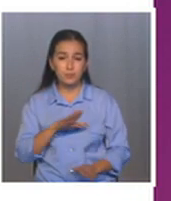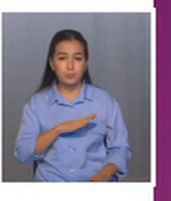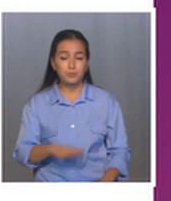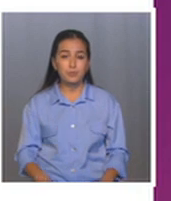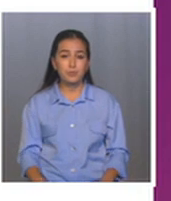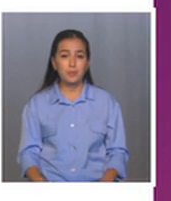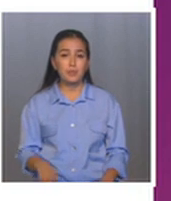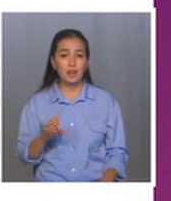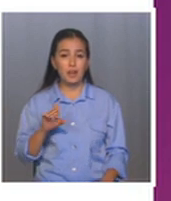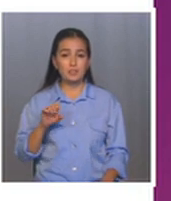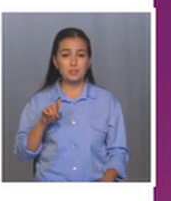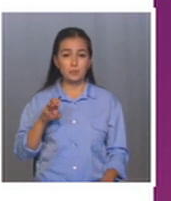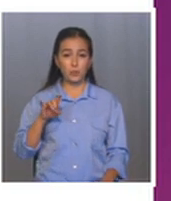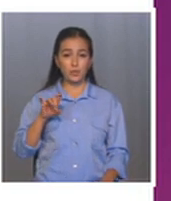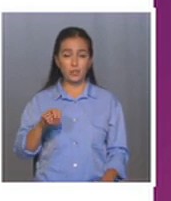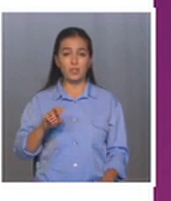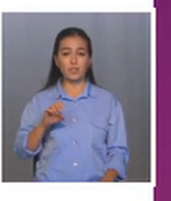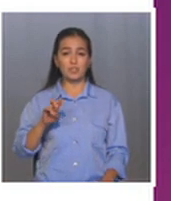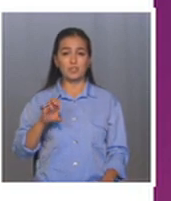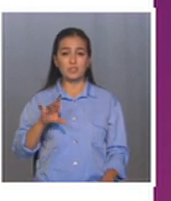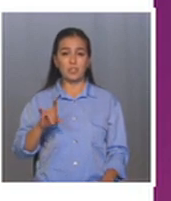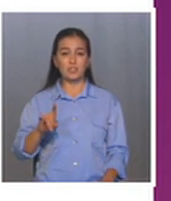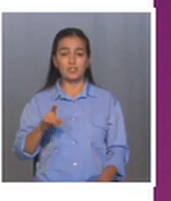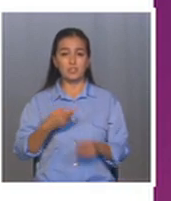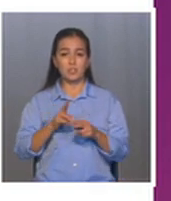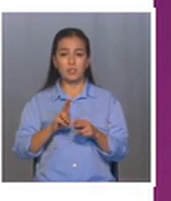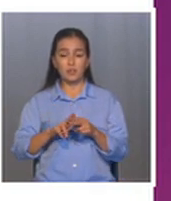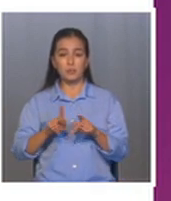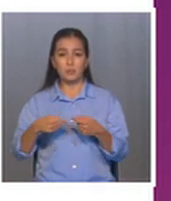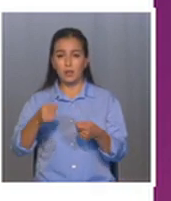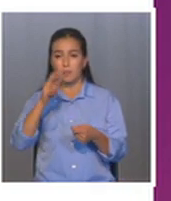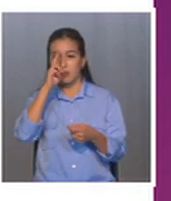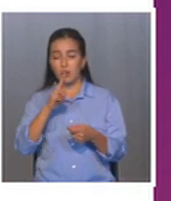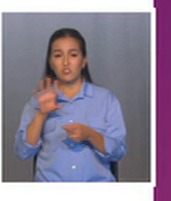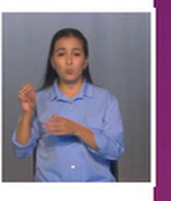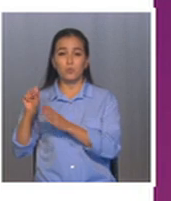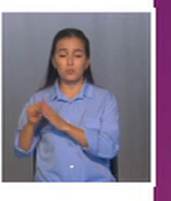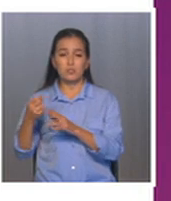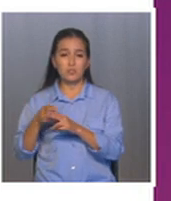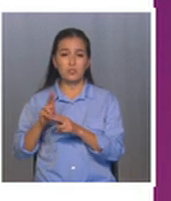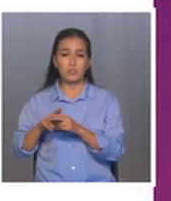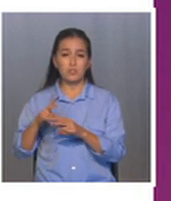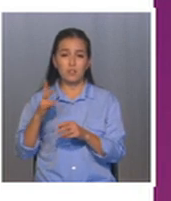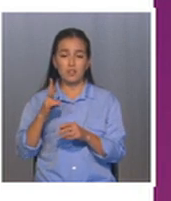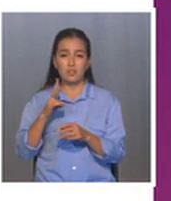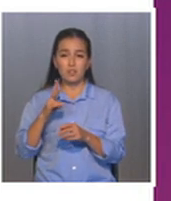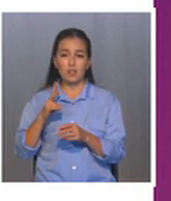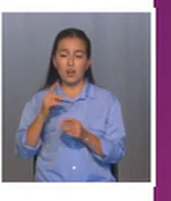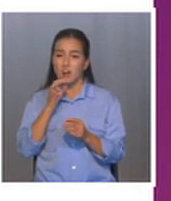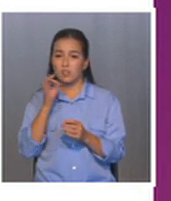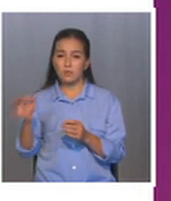Қасым Төре Кенесарыға ағалары үшін кек алуды тапсырады. Шығарманың соңы, яғни